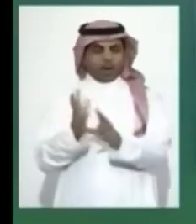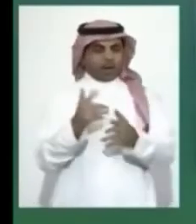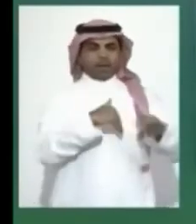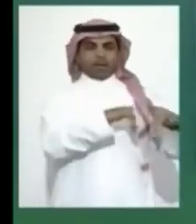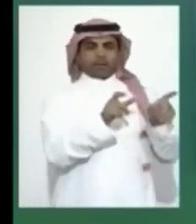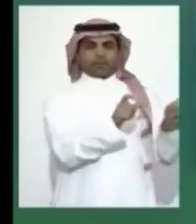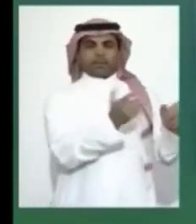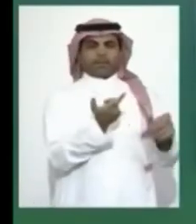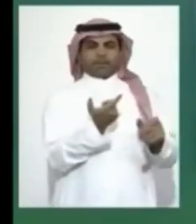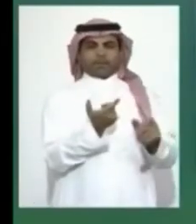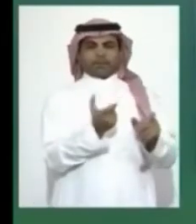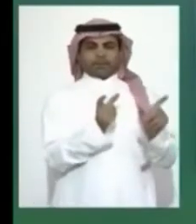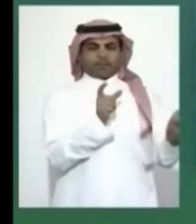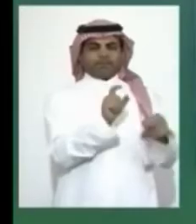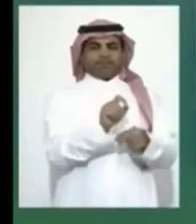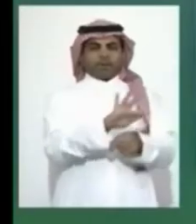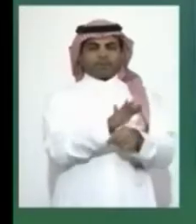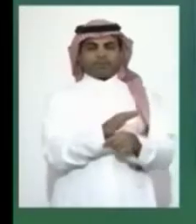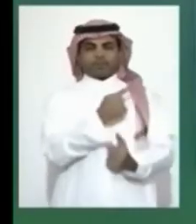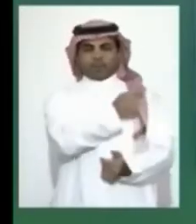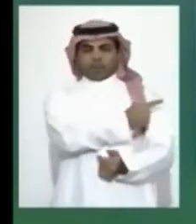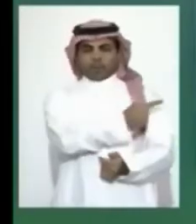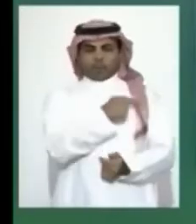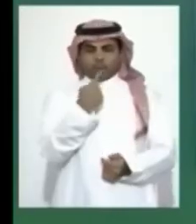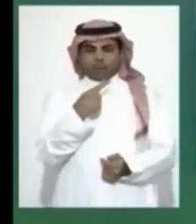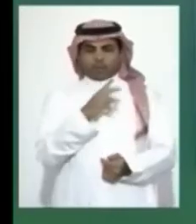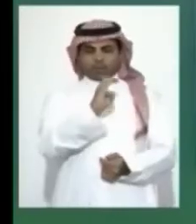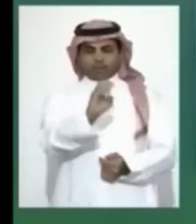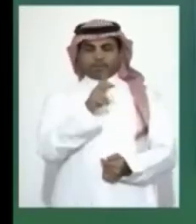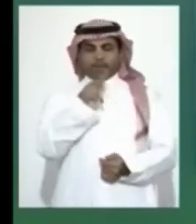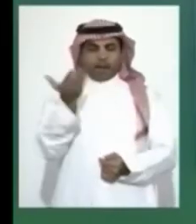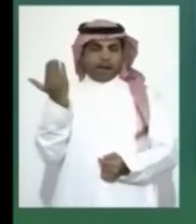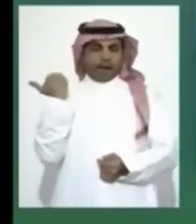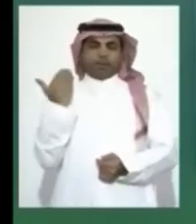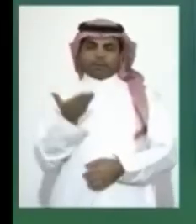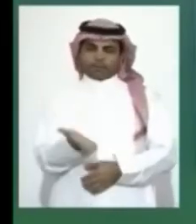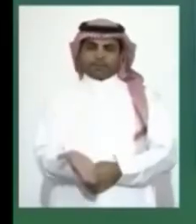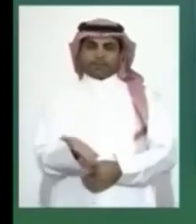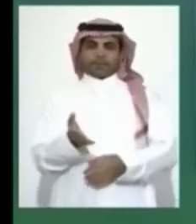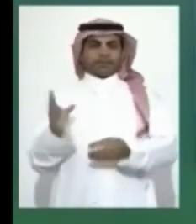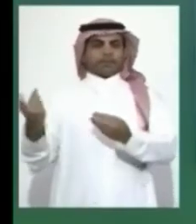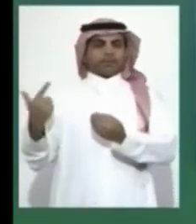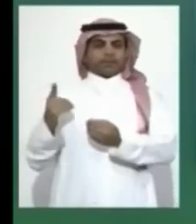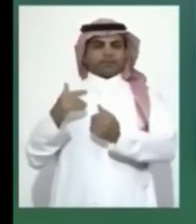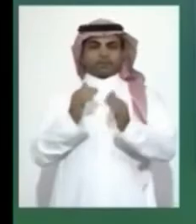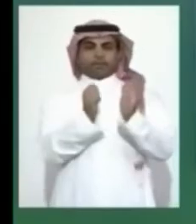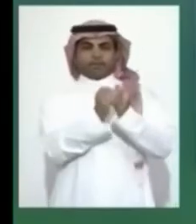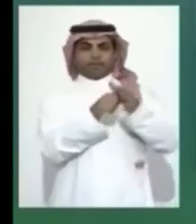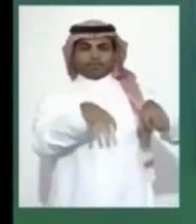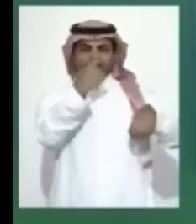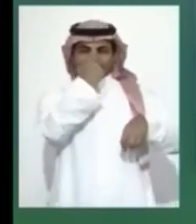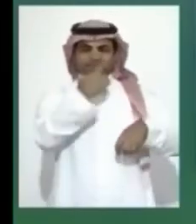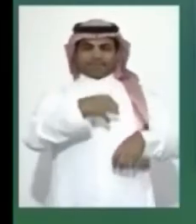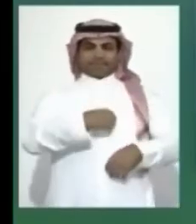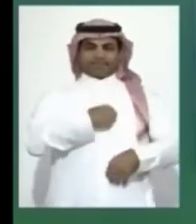الإحصائيات، وهذا ليس فقط اليوم وإنما على مدى الأيام السابقة، هنالك حالات ارتبطت بسكن العمال، هنالك